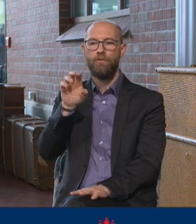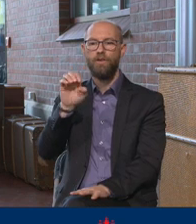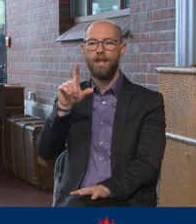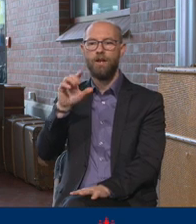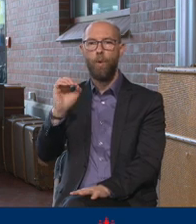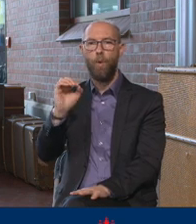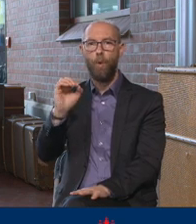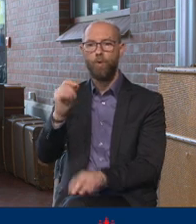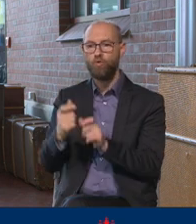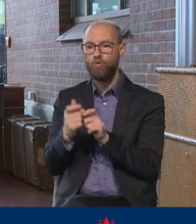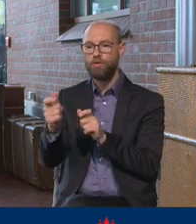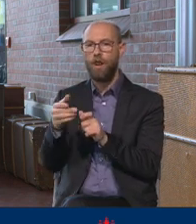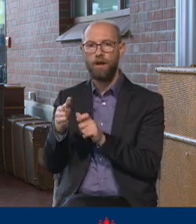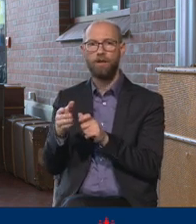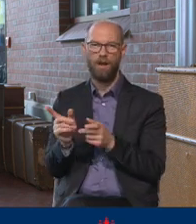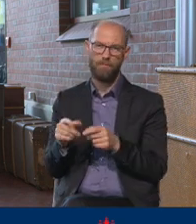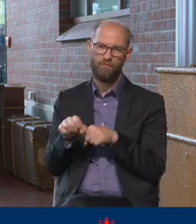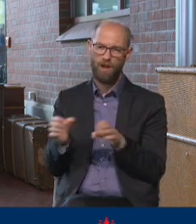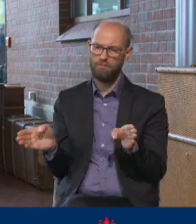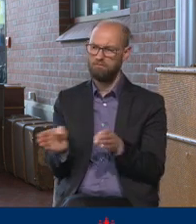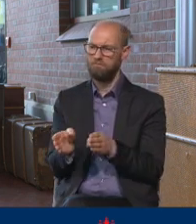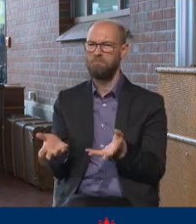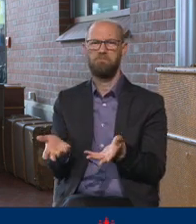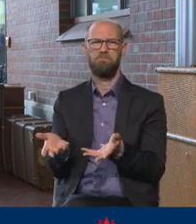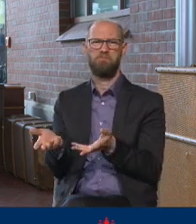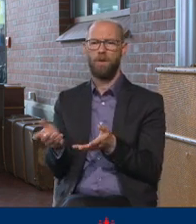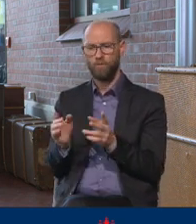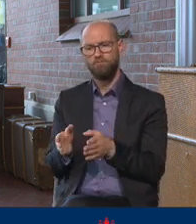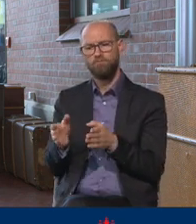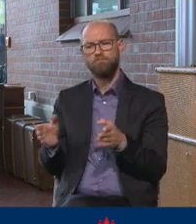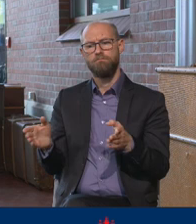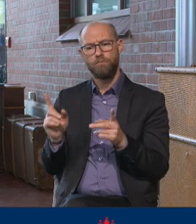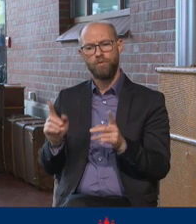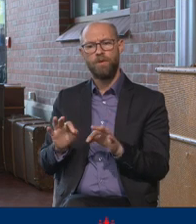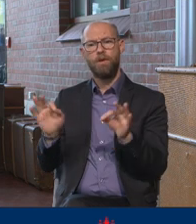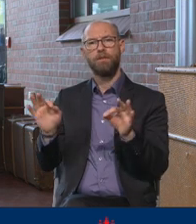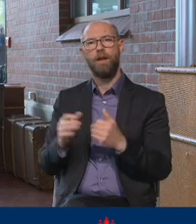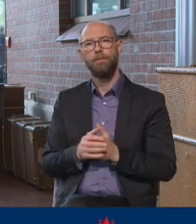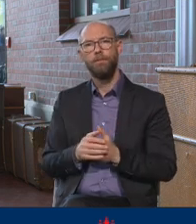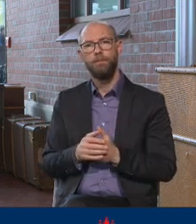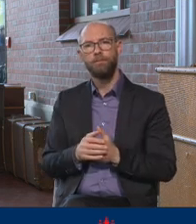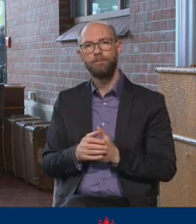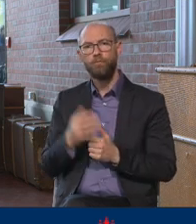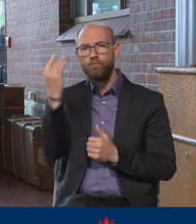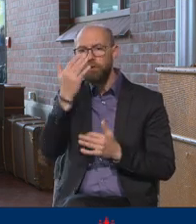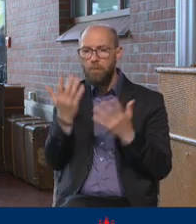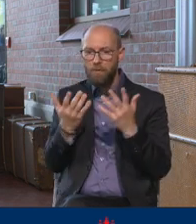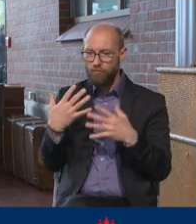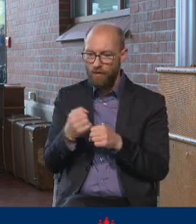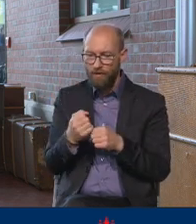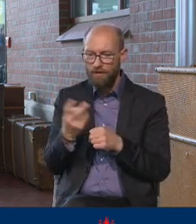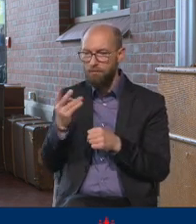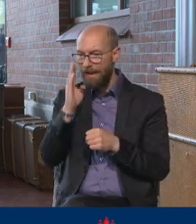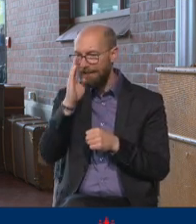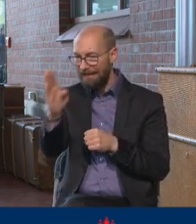aber diese radspuren sind sehr beengt die müssen aufgewertet werden wir überlegen gerade ob man es schaffen kann auch auf beiden seiten in